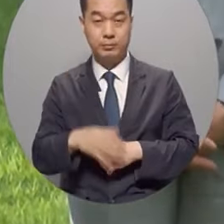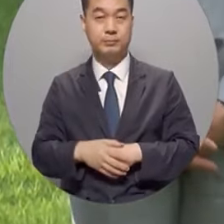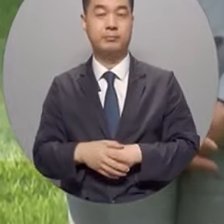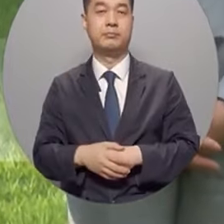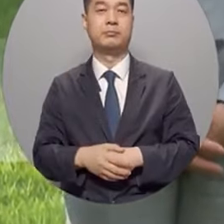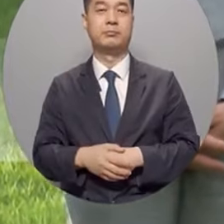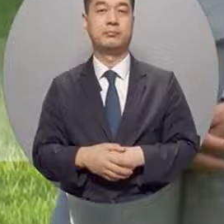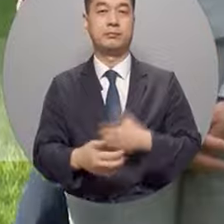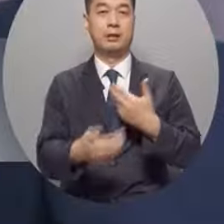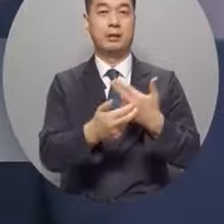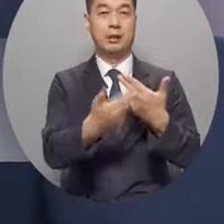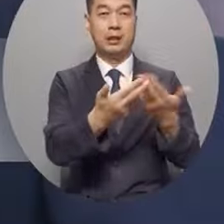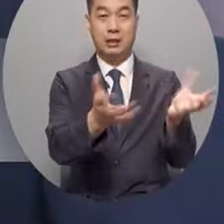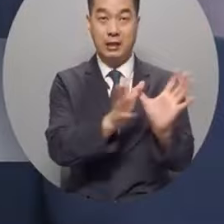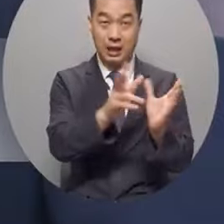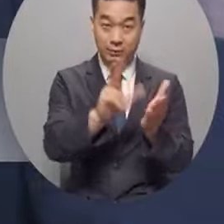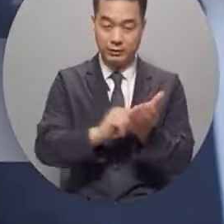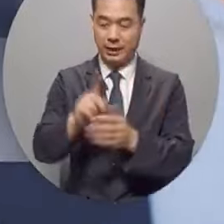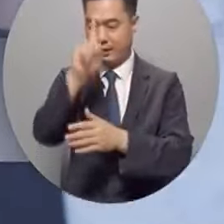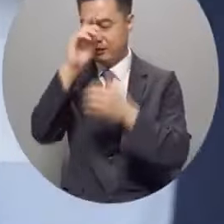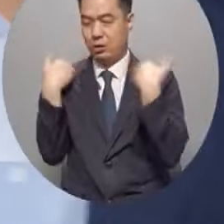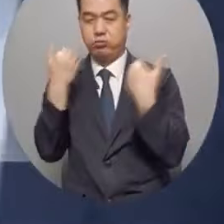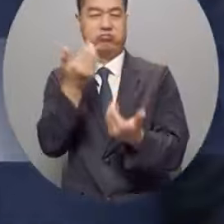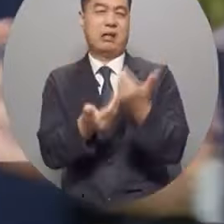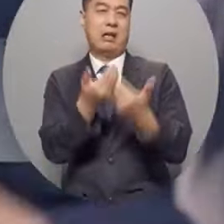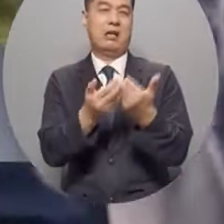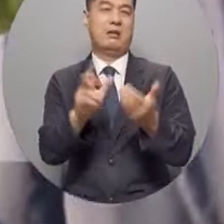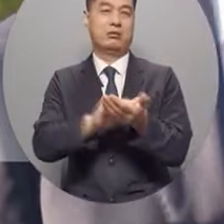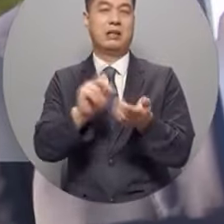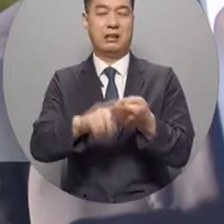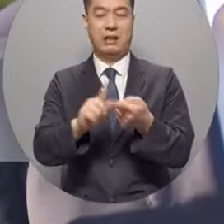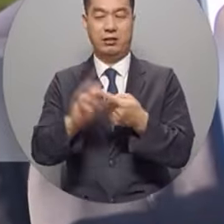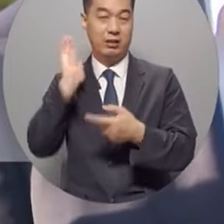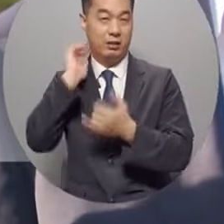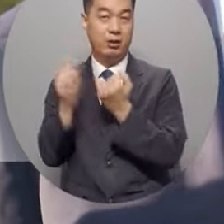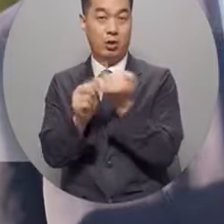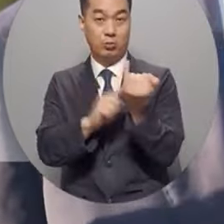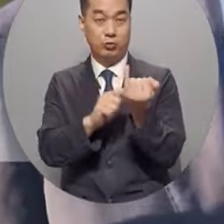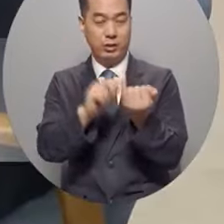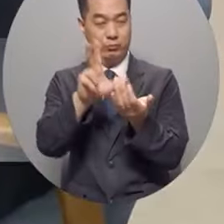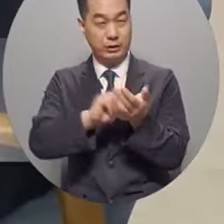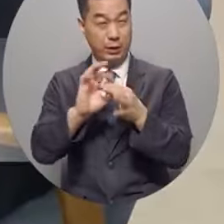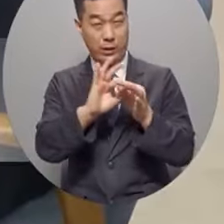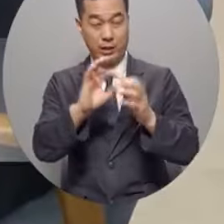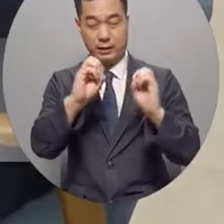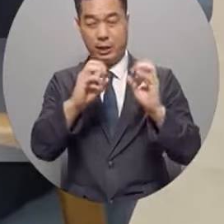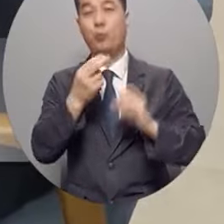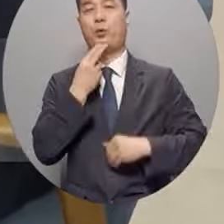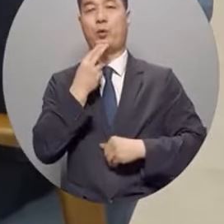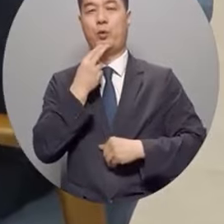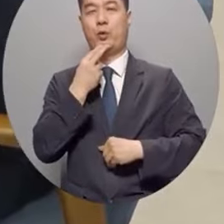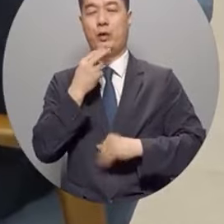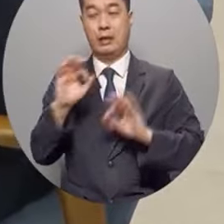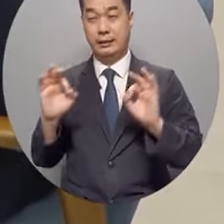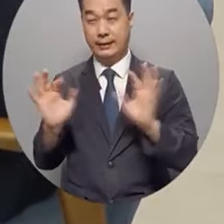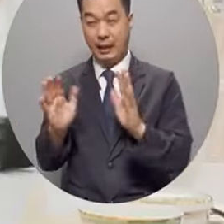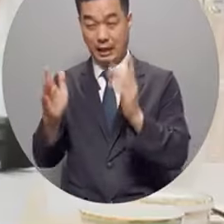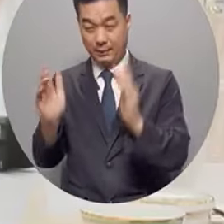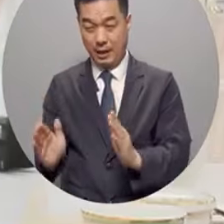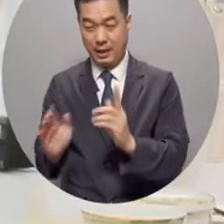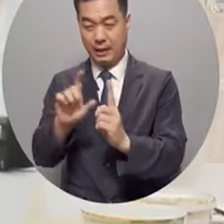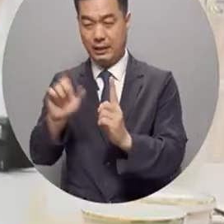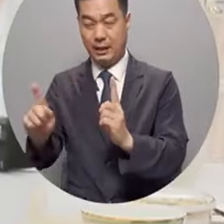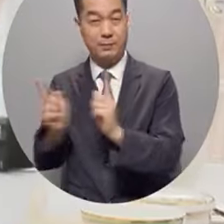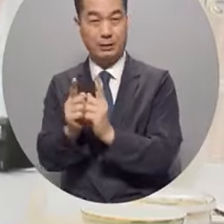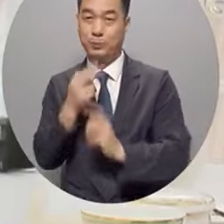법이나 김건희 여사를 둘러싼 각종 의혹 등 현 얘기는 전혀 없었고 두 사람의 깜짝 독대도 없었습니다